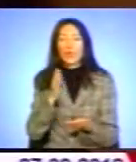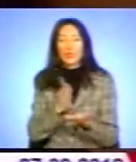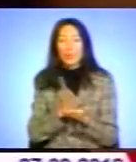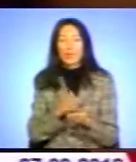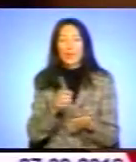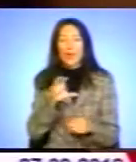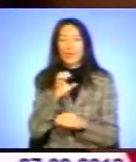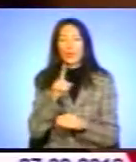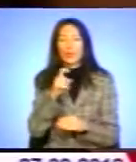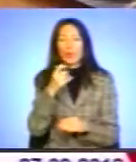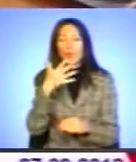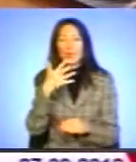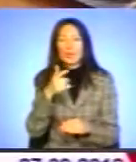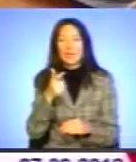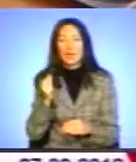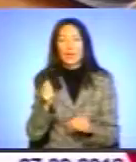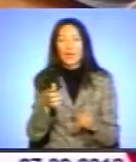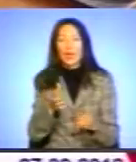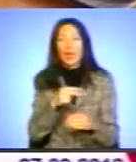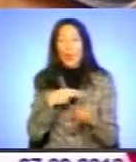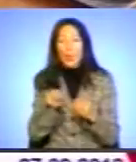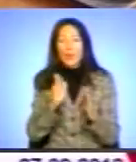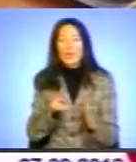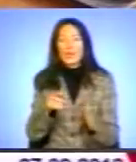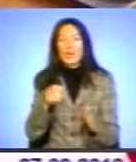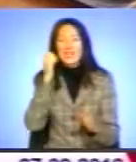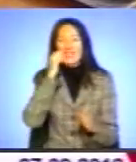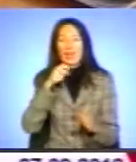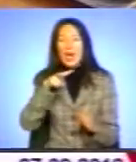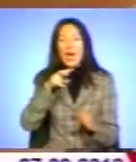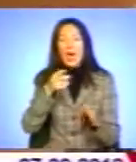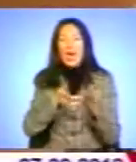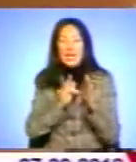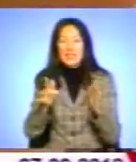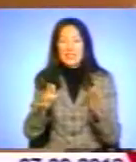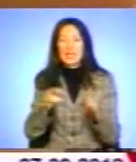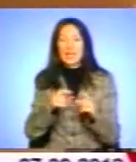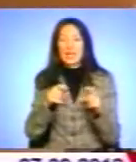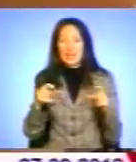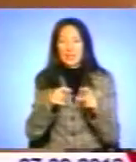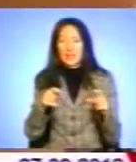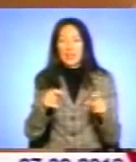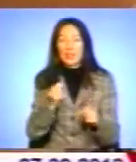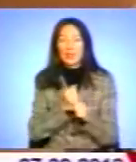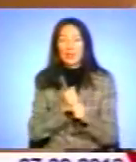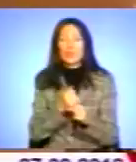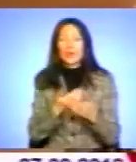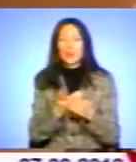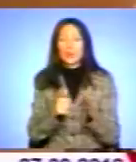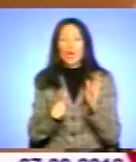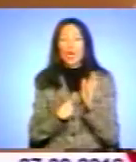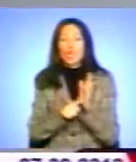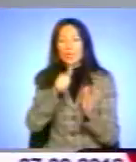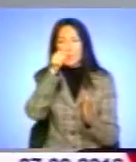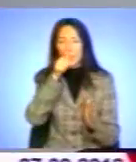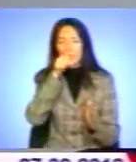у 150 гривень. Придбав лише стару лінзу і касети. Не поспішаючи, Павло працював над створенням апарату близько 6 місяців.